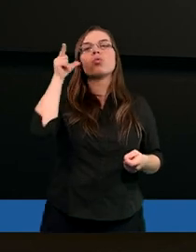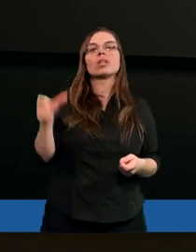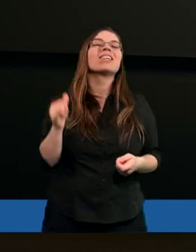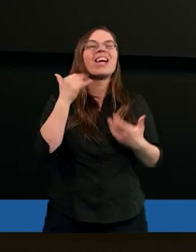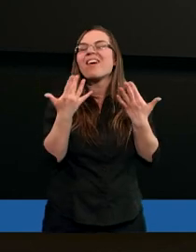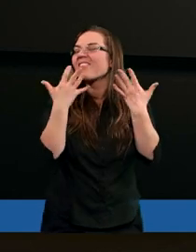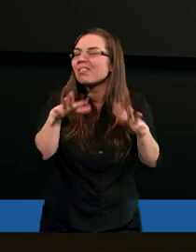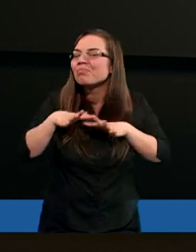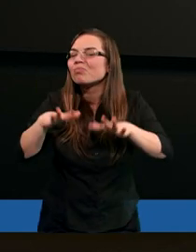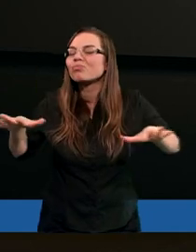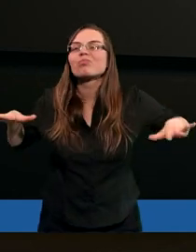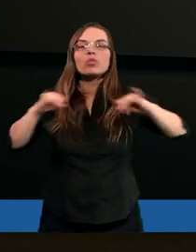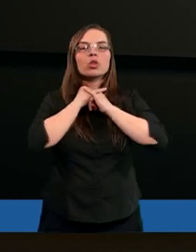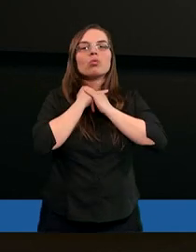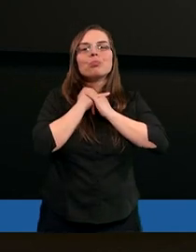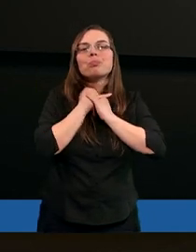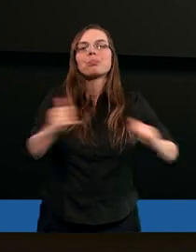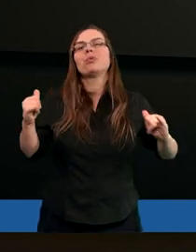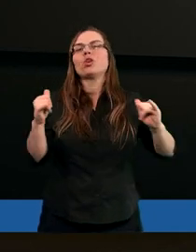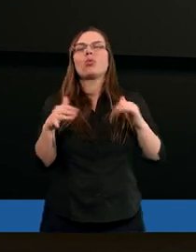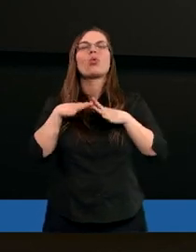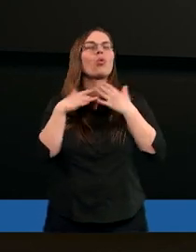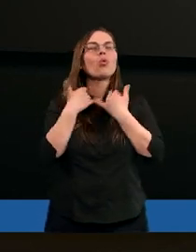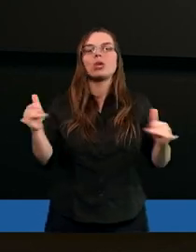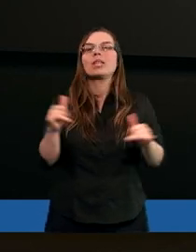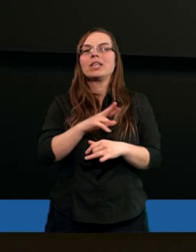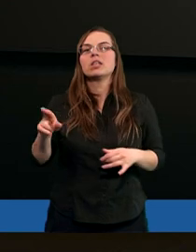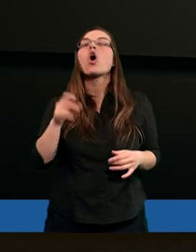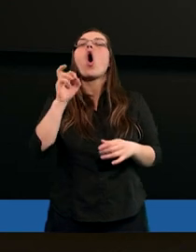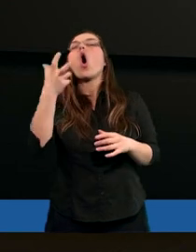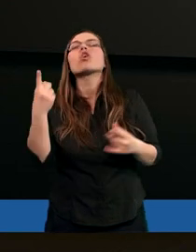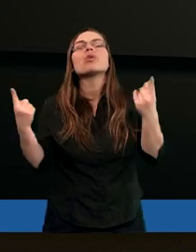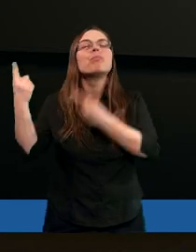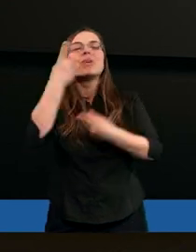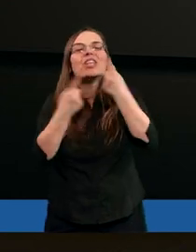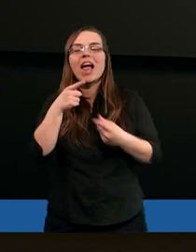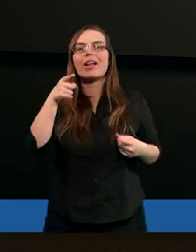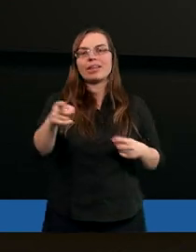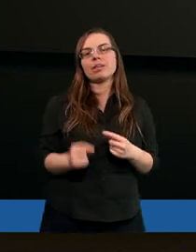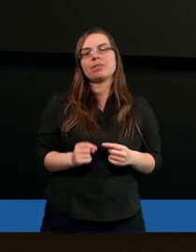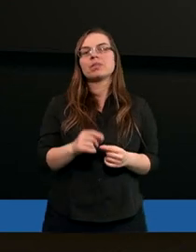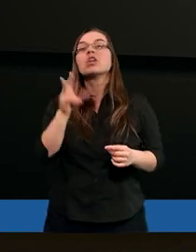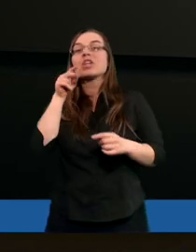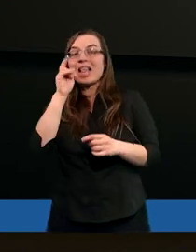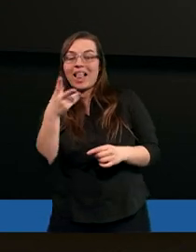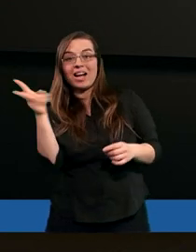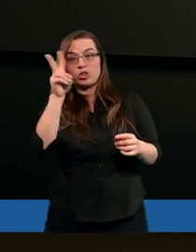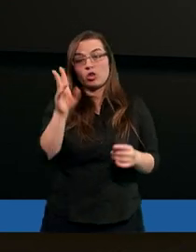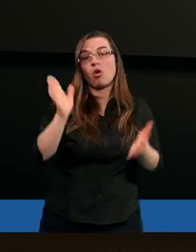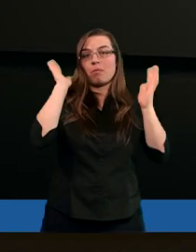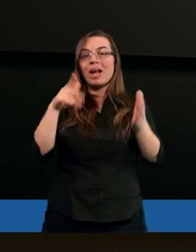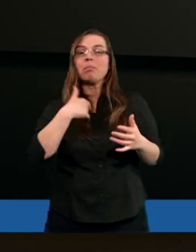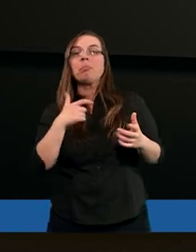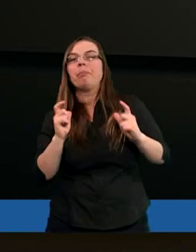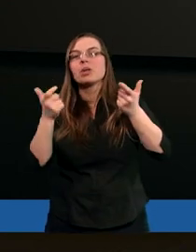i wiele innych, wymienialiśmy niektóre, to o czym myśleli, że taki ktoś by im się bardzo